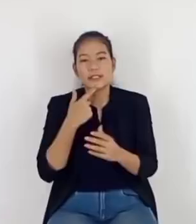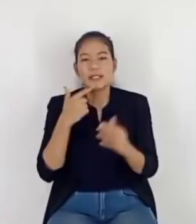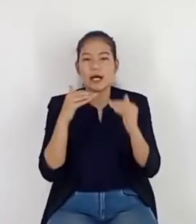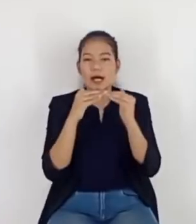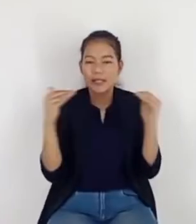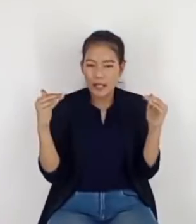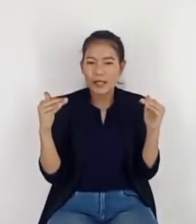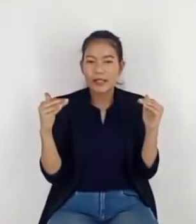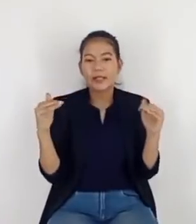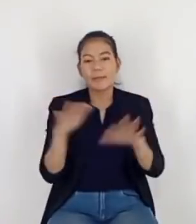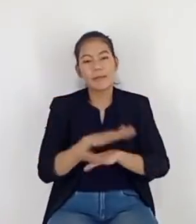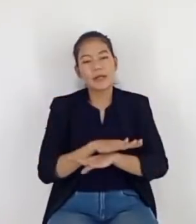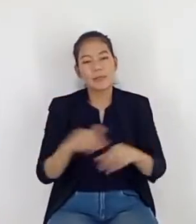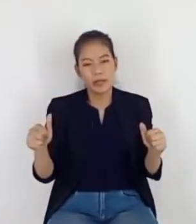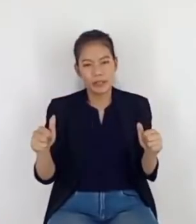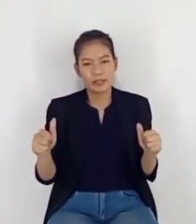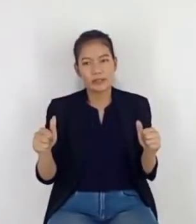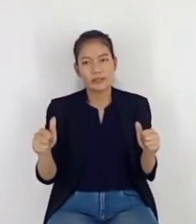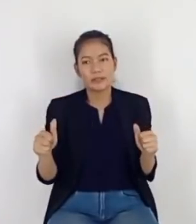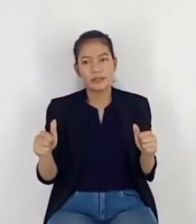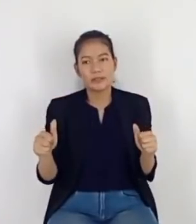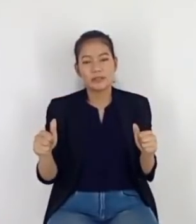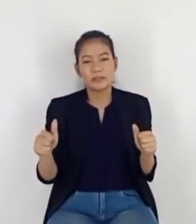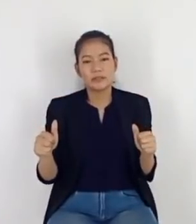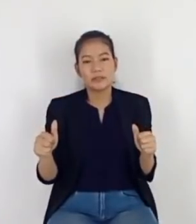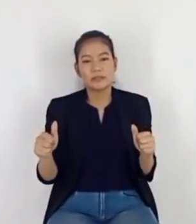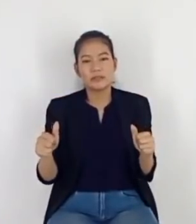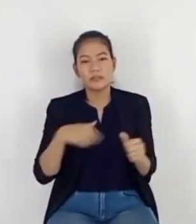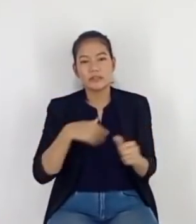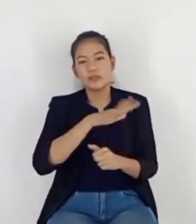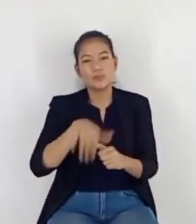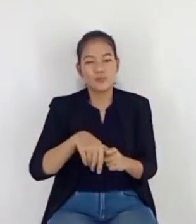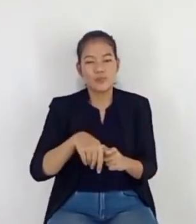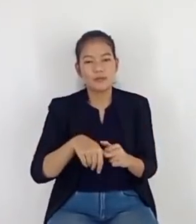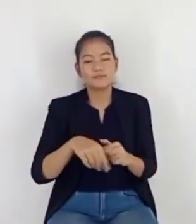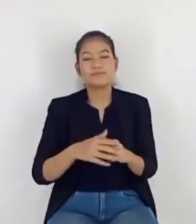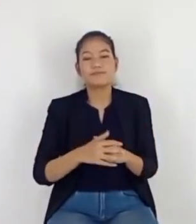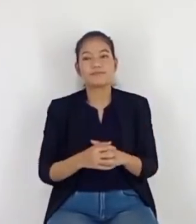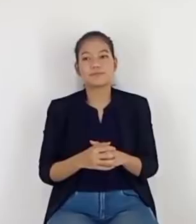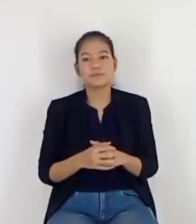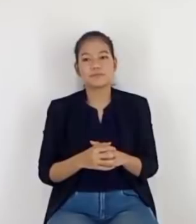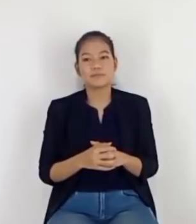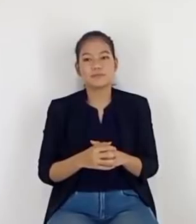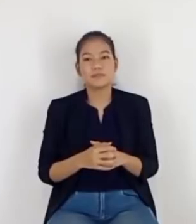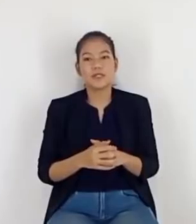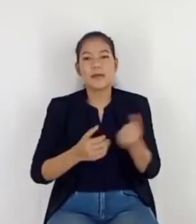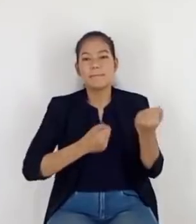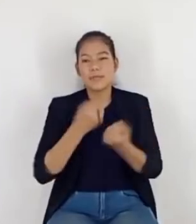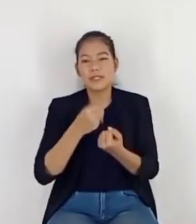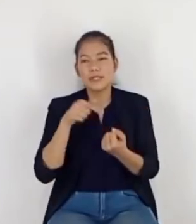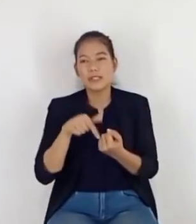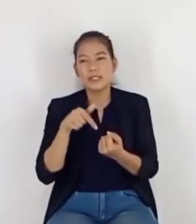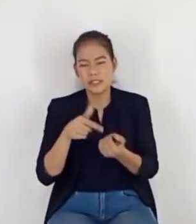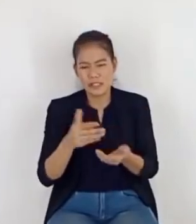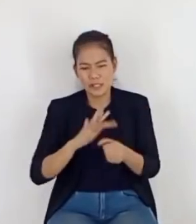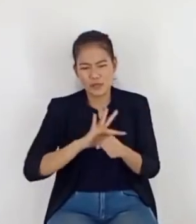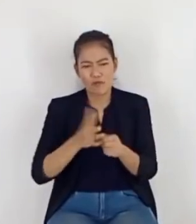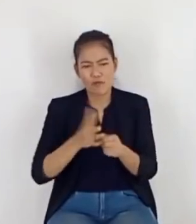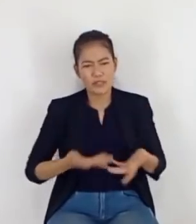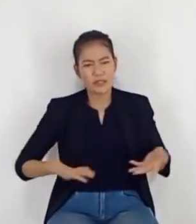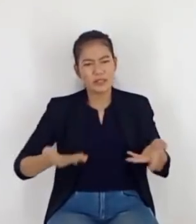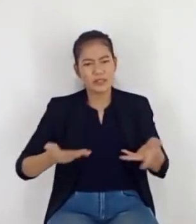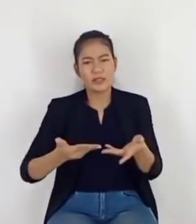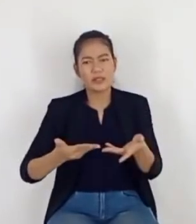keadilan, perdamaian, dan keutuhan seluruh ciptaan. Misi gereja ini dilaksanakan di tengah-tengah situasi yang